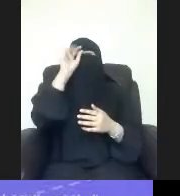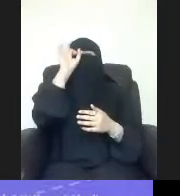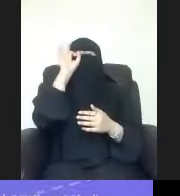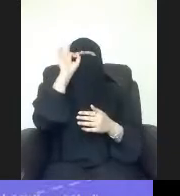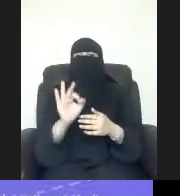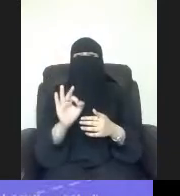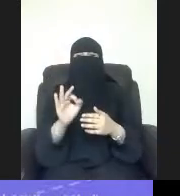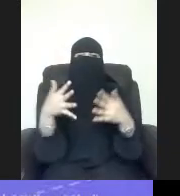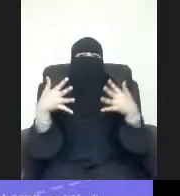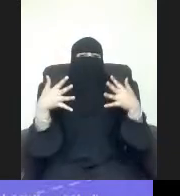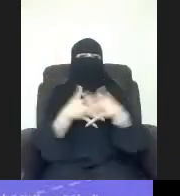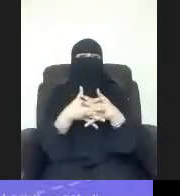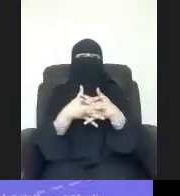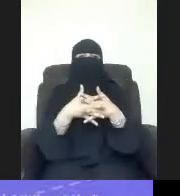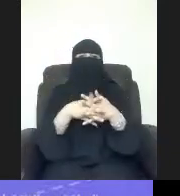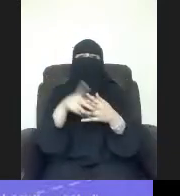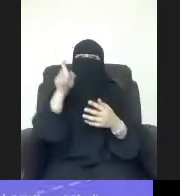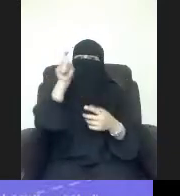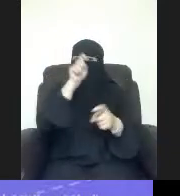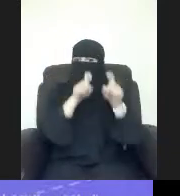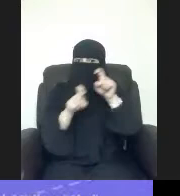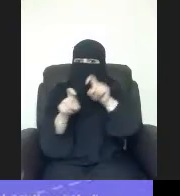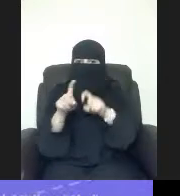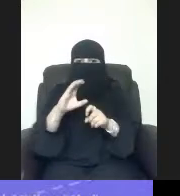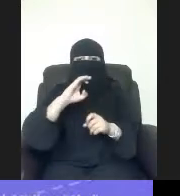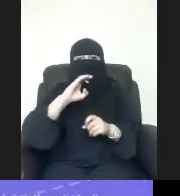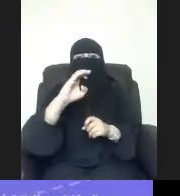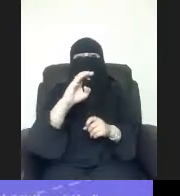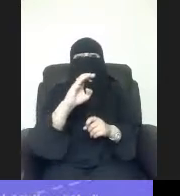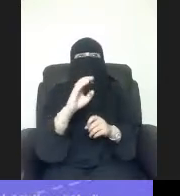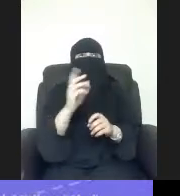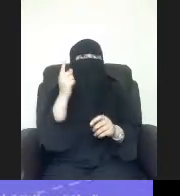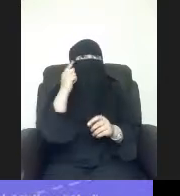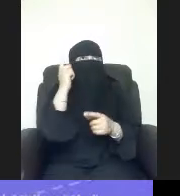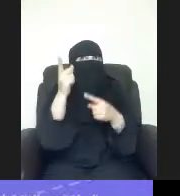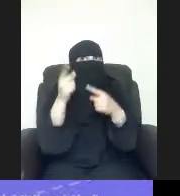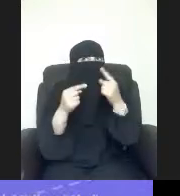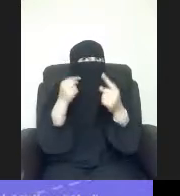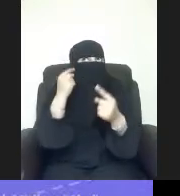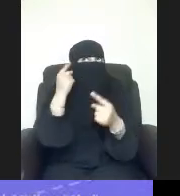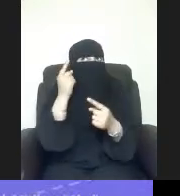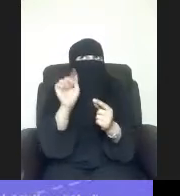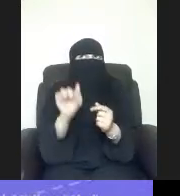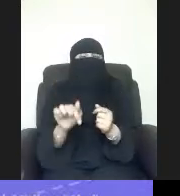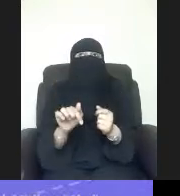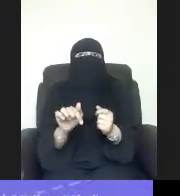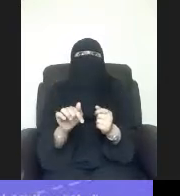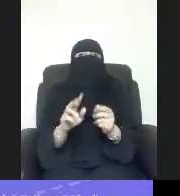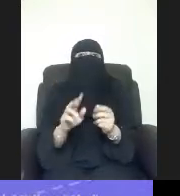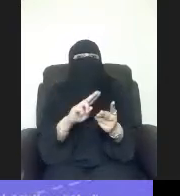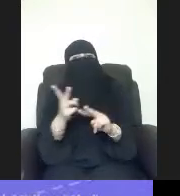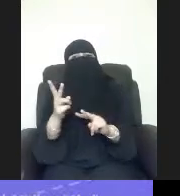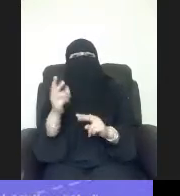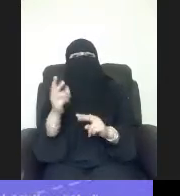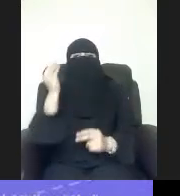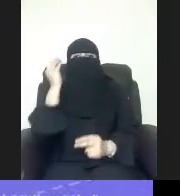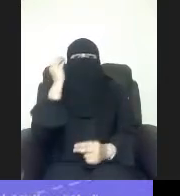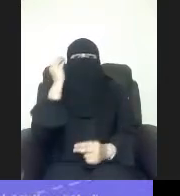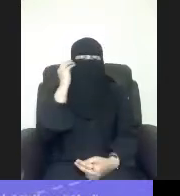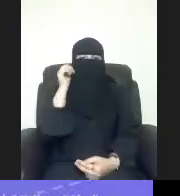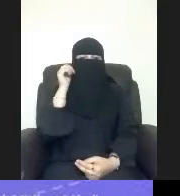أطرح وبينما يعيش الطالب وبينما يشعر به. يعني من غير المنطق، من غير المنطق